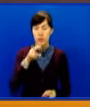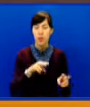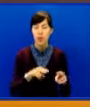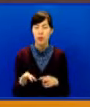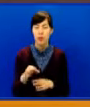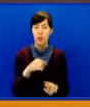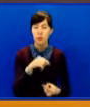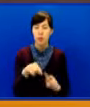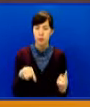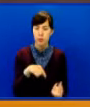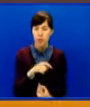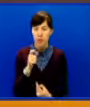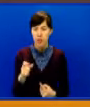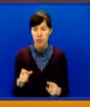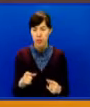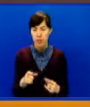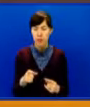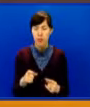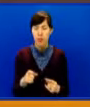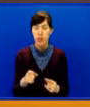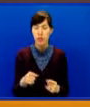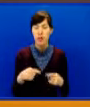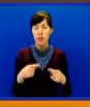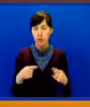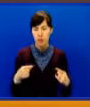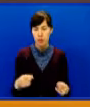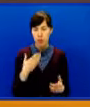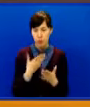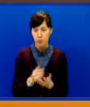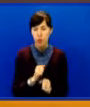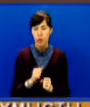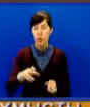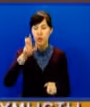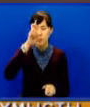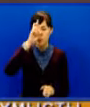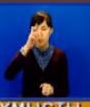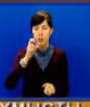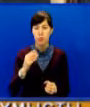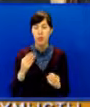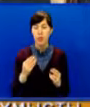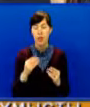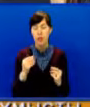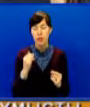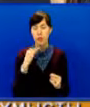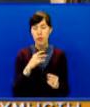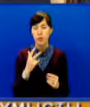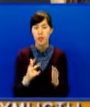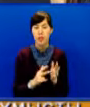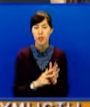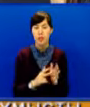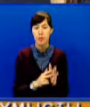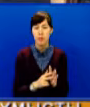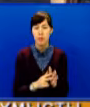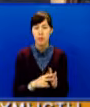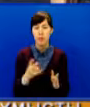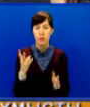немесе бизнесмендерден қағаз сұрап қол жіберіп жүрмейтін болсын, немесе басқа нәрсе сұрамайтын. Мемлекеттің оған қаржы жетеді. 8-ші.